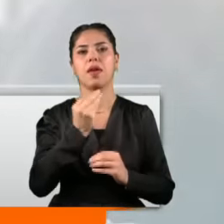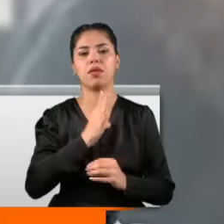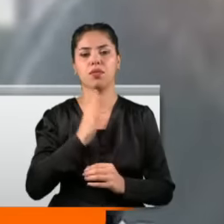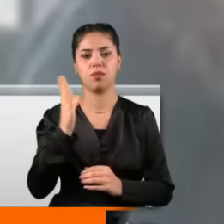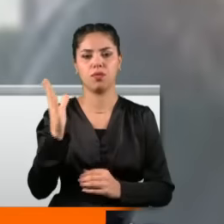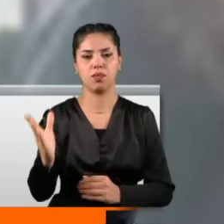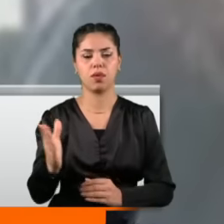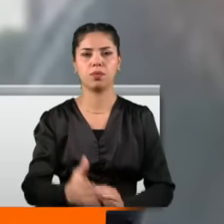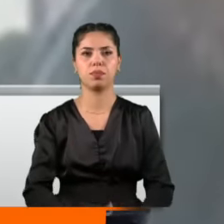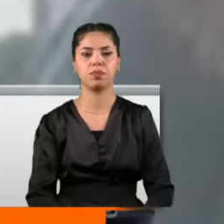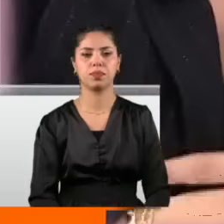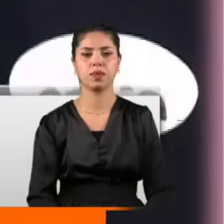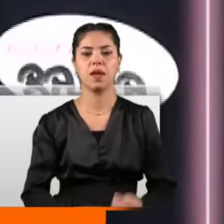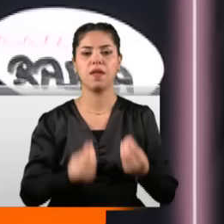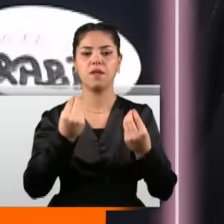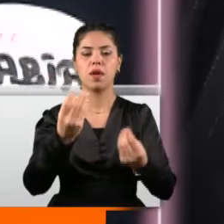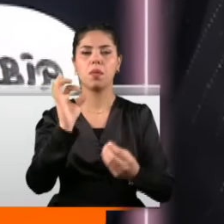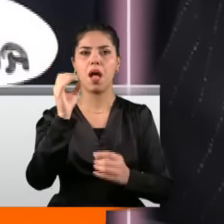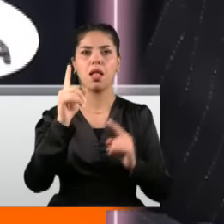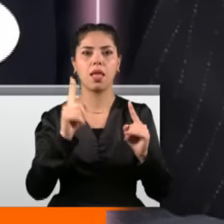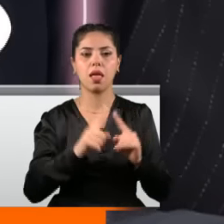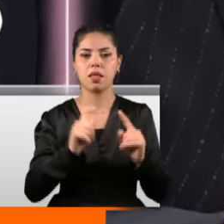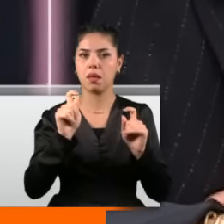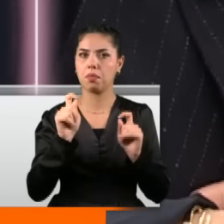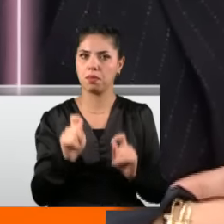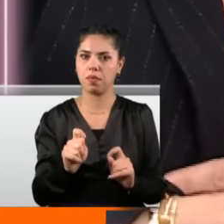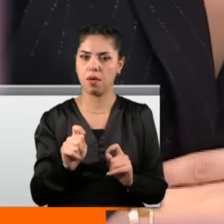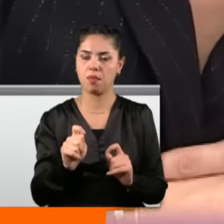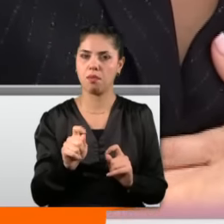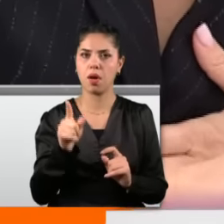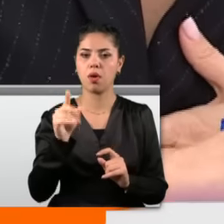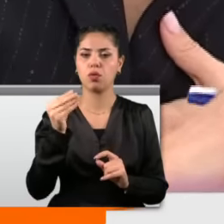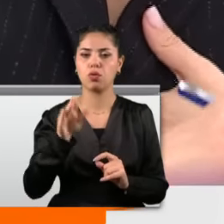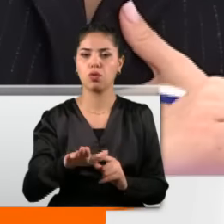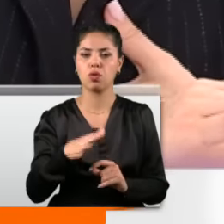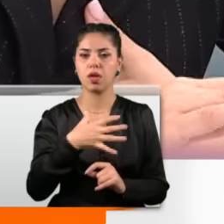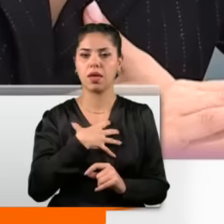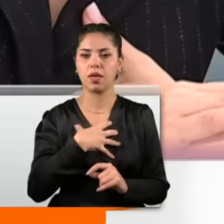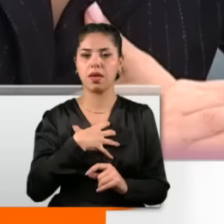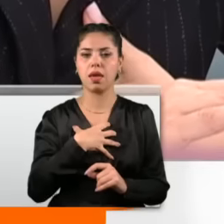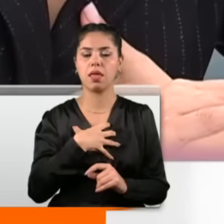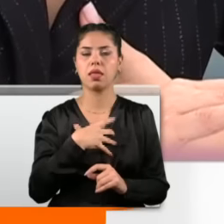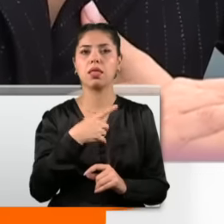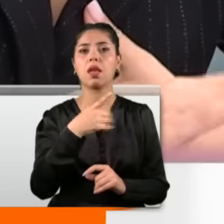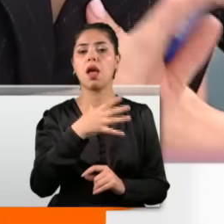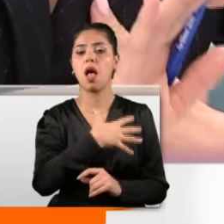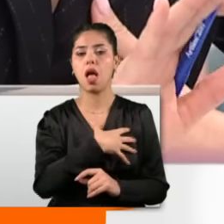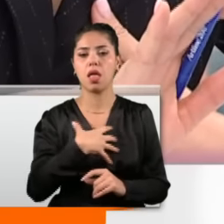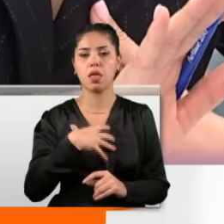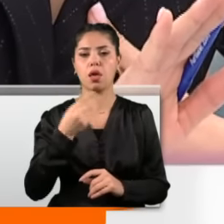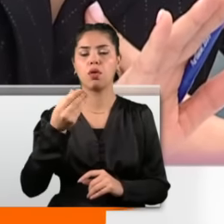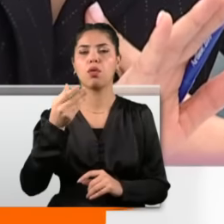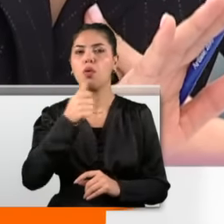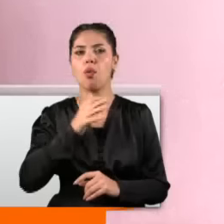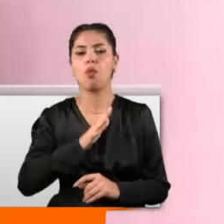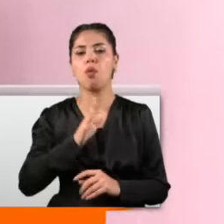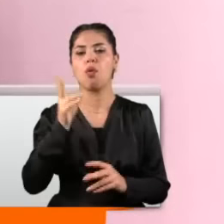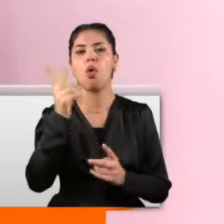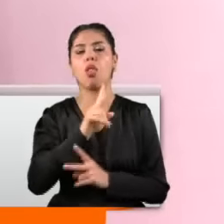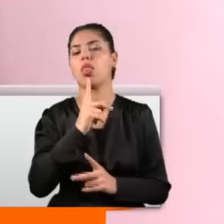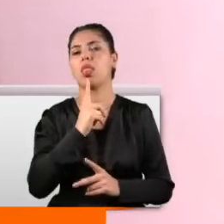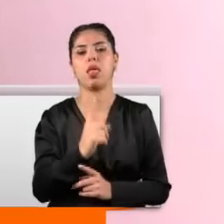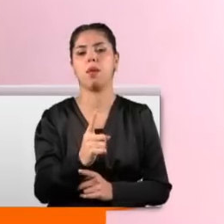var. Verilmiş altınların hesabını tutmak. Düşündüm, çocuğun kendi annesinin çocuğun varlığından... umudu kesmesi demek.